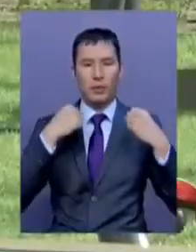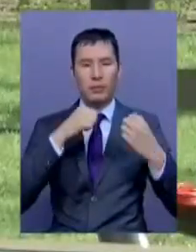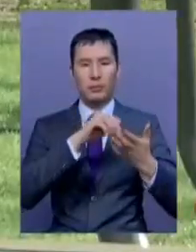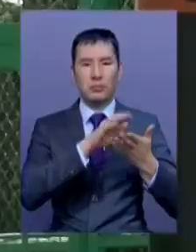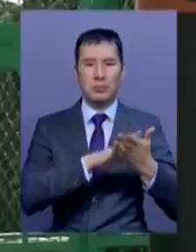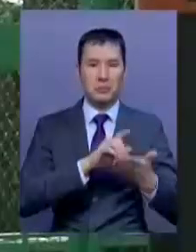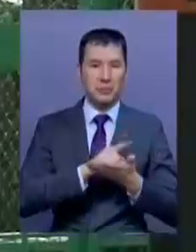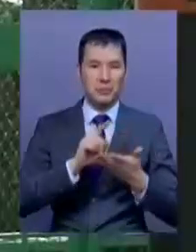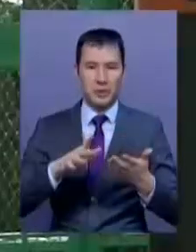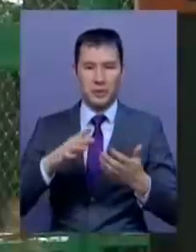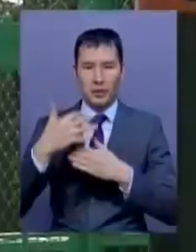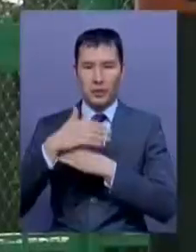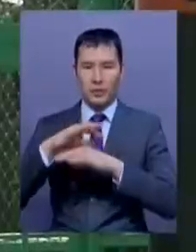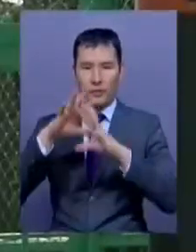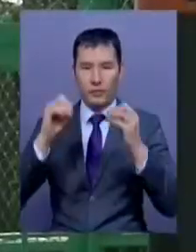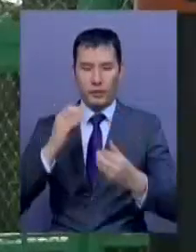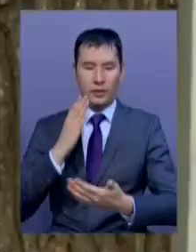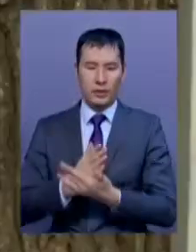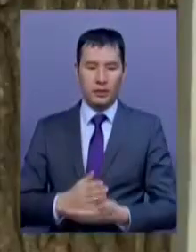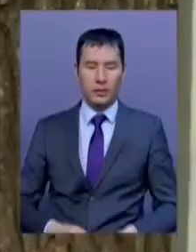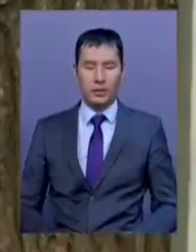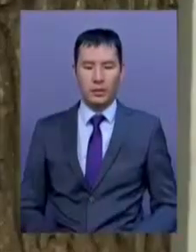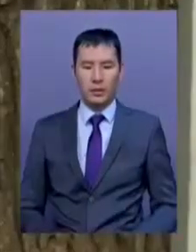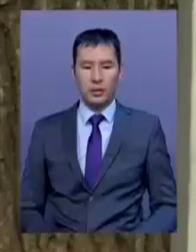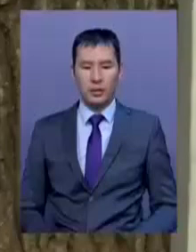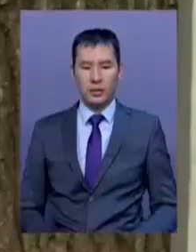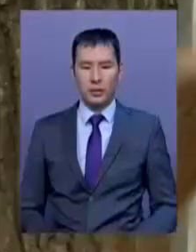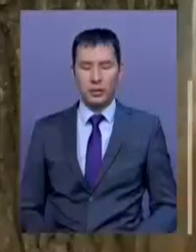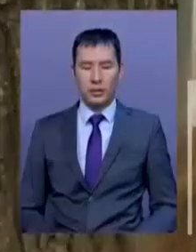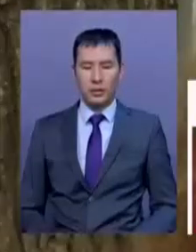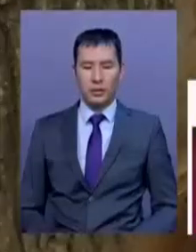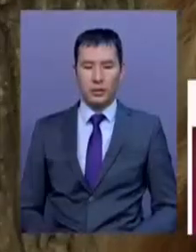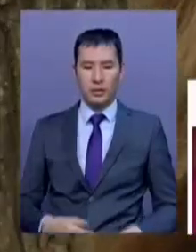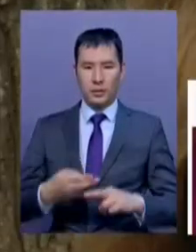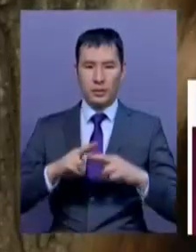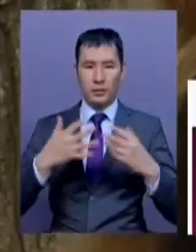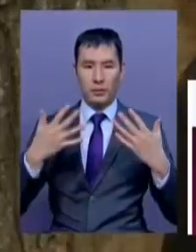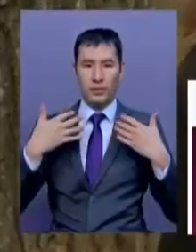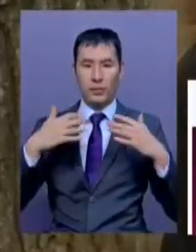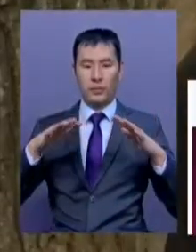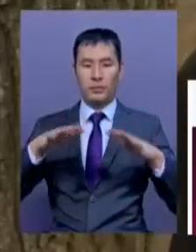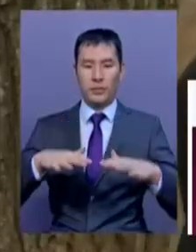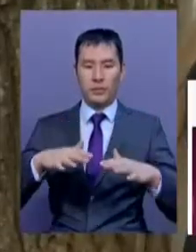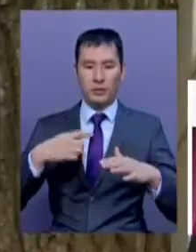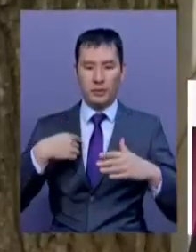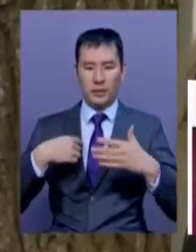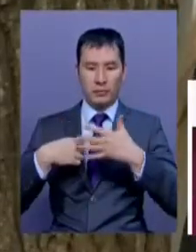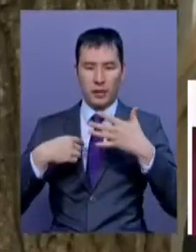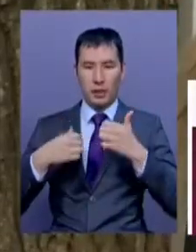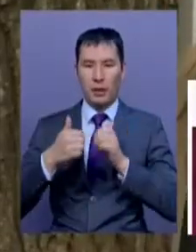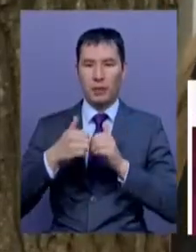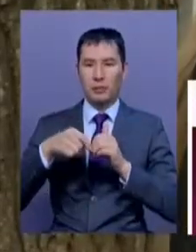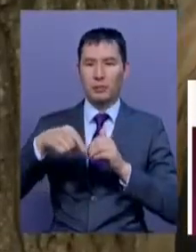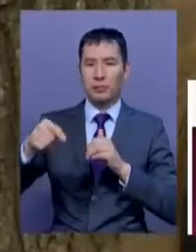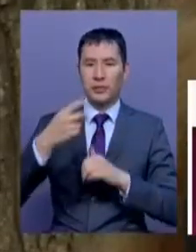жаңғырған саябақта бар жағдай жасалған. Очень хорошо сделали сквер. Саябақтан 2 минуттық жерде тұрамын, өте жақсы етіп